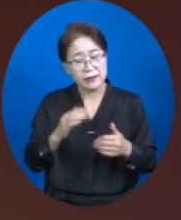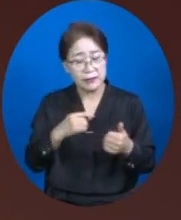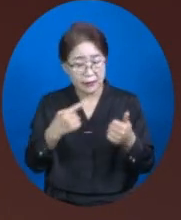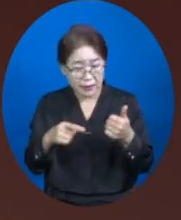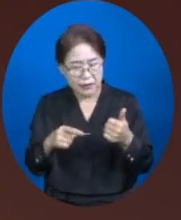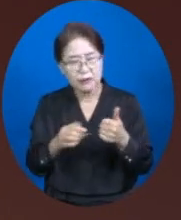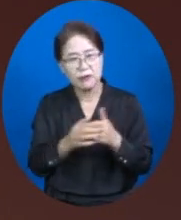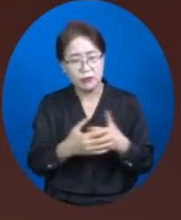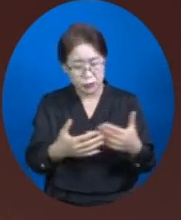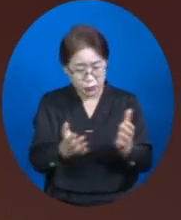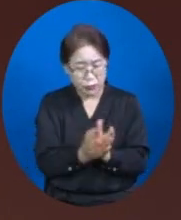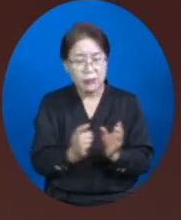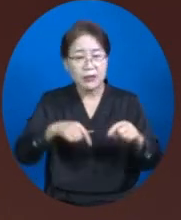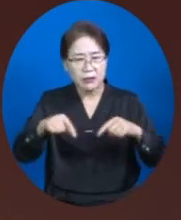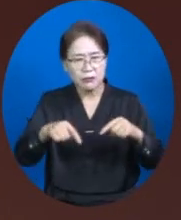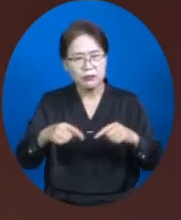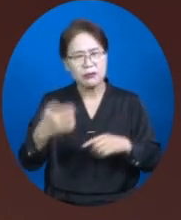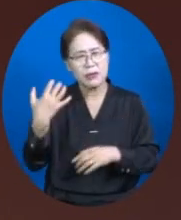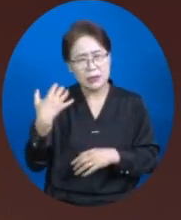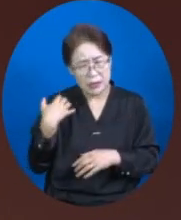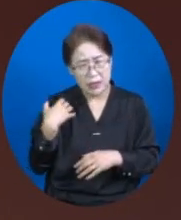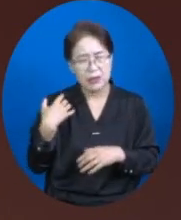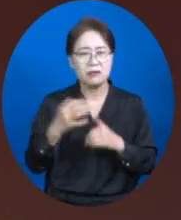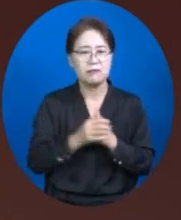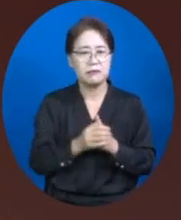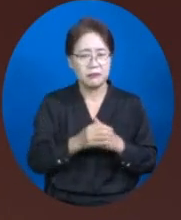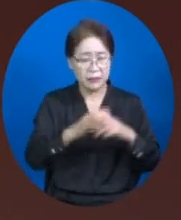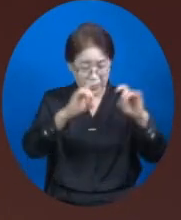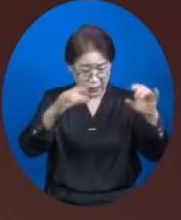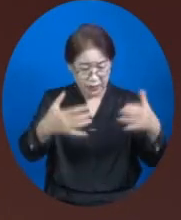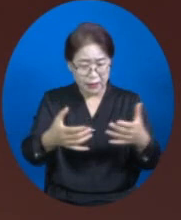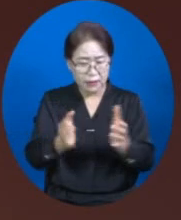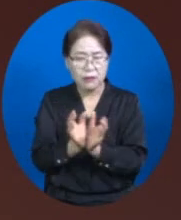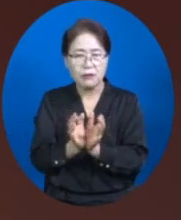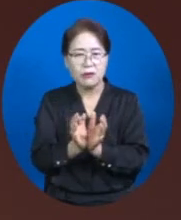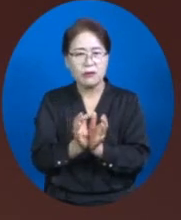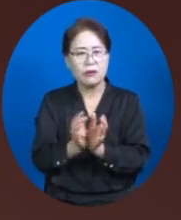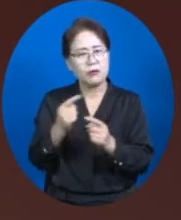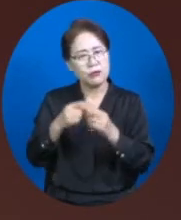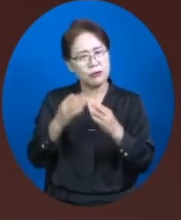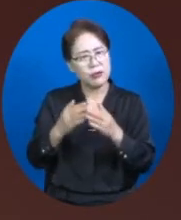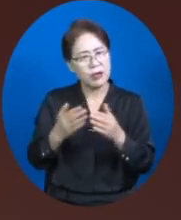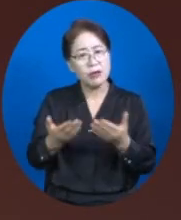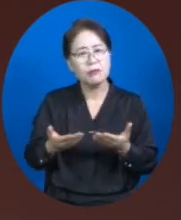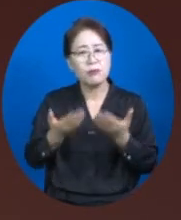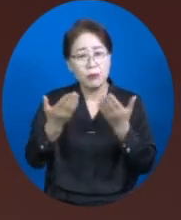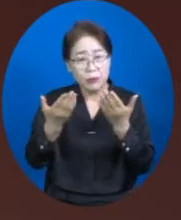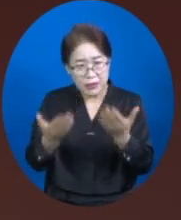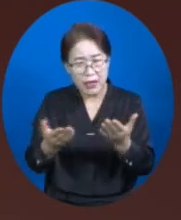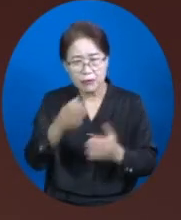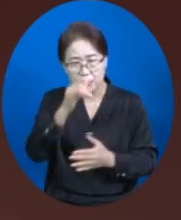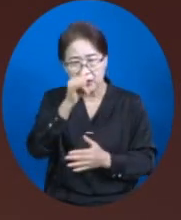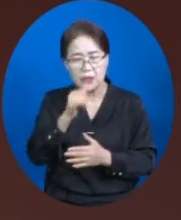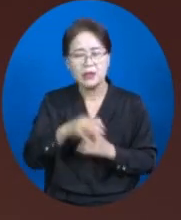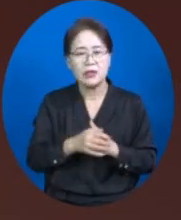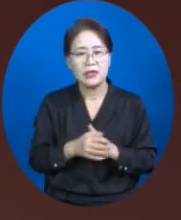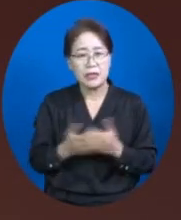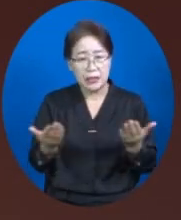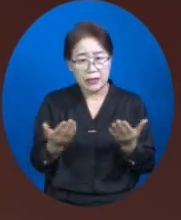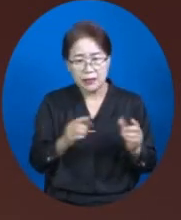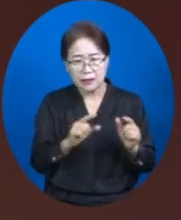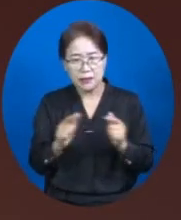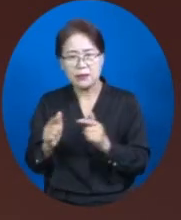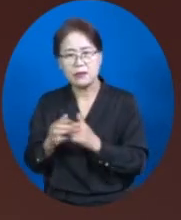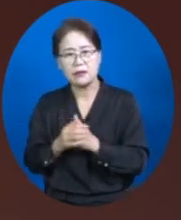소그룹의 리더로서 과유로서 여러분 각 분야에서 없는 교회를 섬기고 있는데 여러분이 일들이요